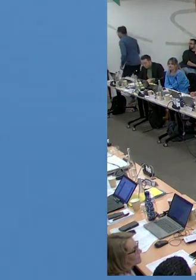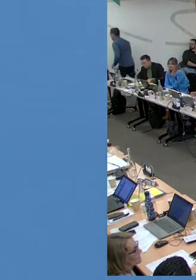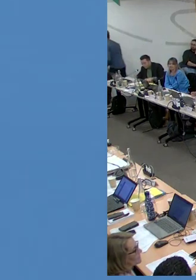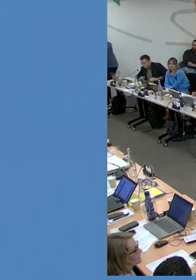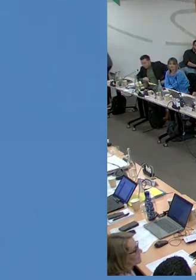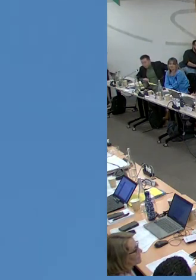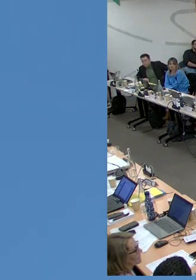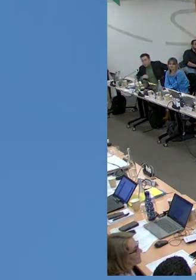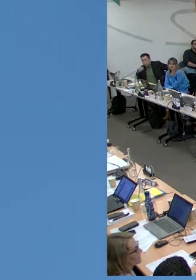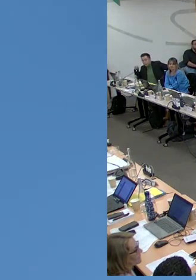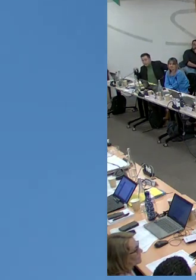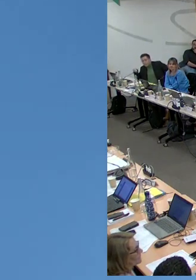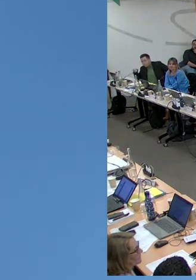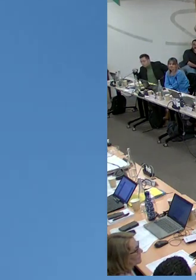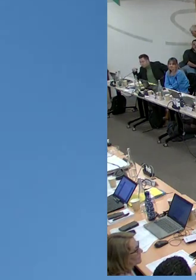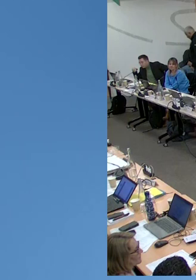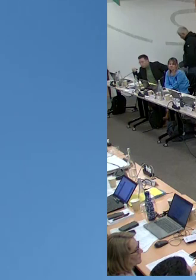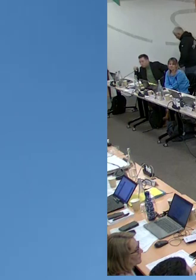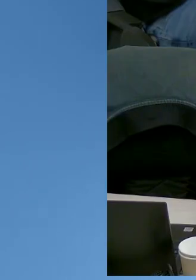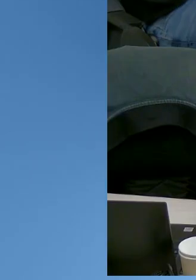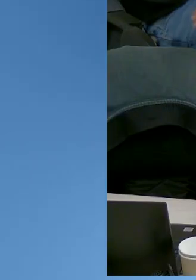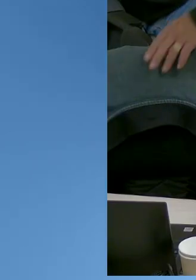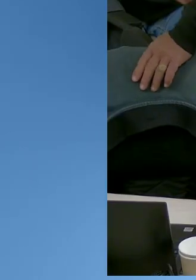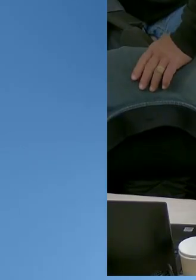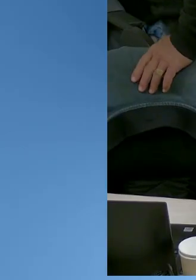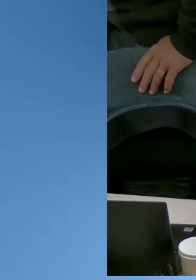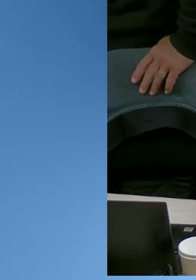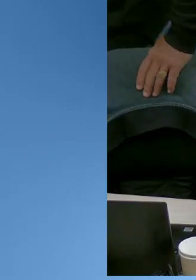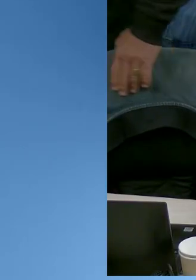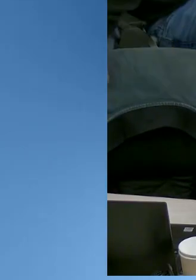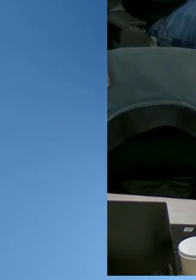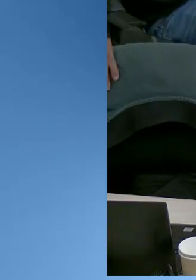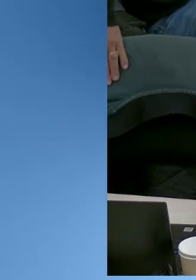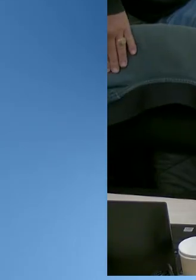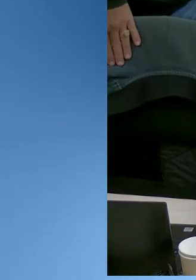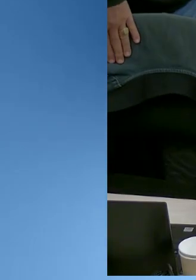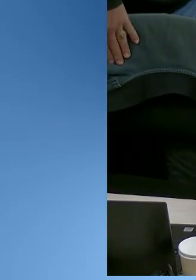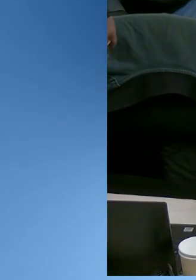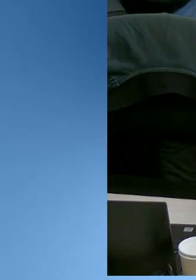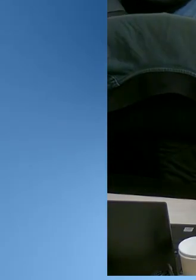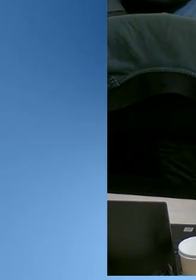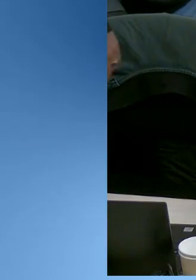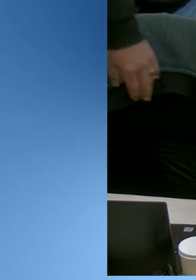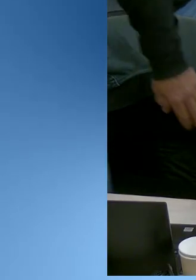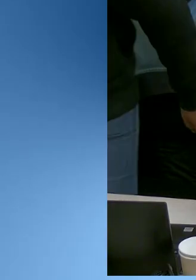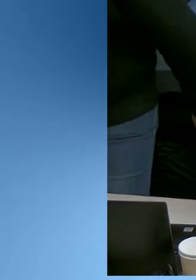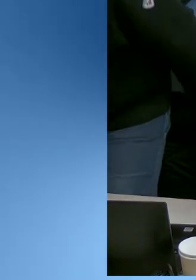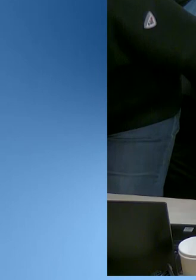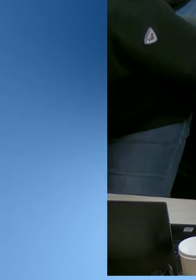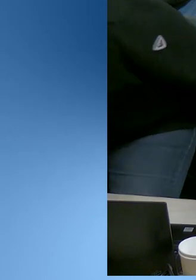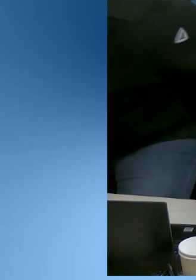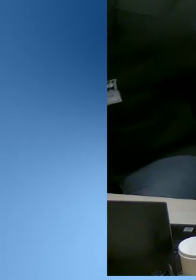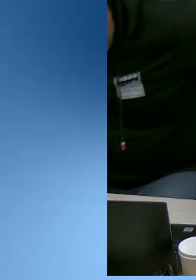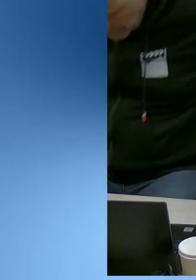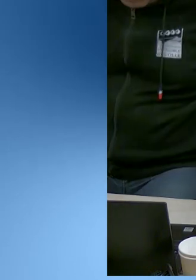en difficulté il a postulé au marché de Noël il est là depuis 25 ans il a été refusé et il a pas compris les raisons de